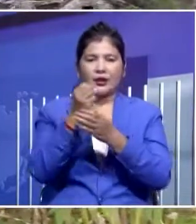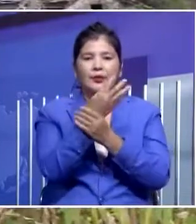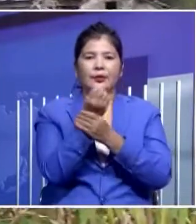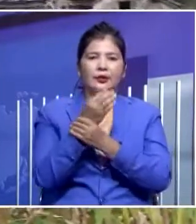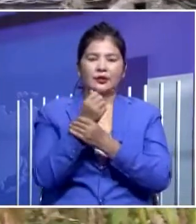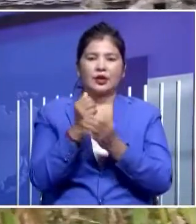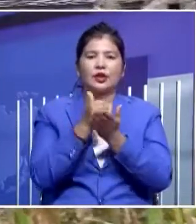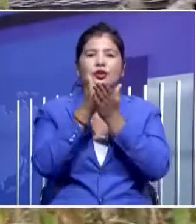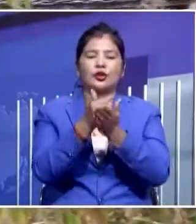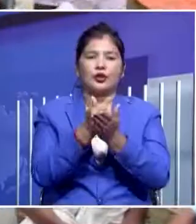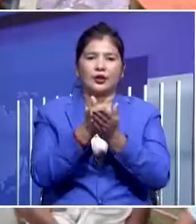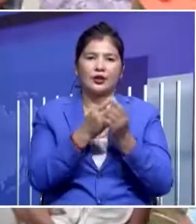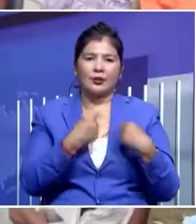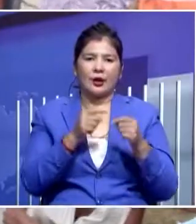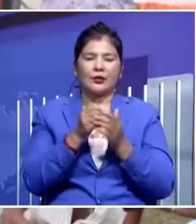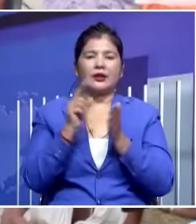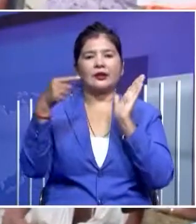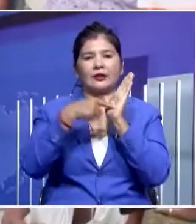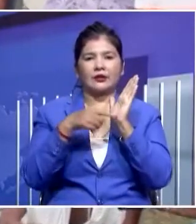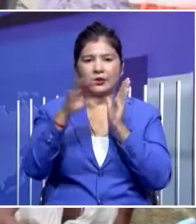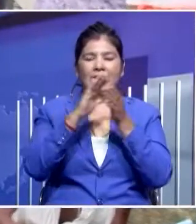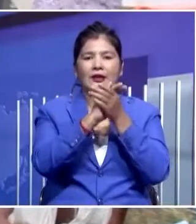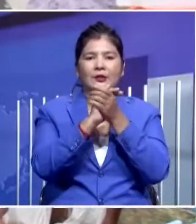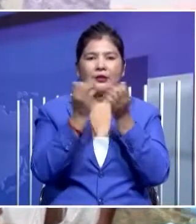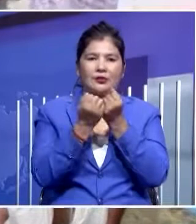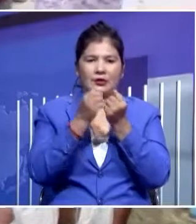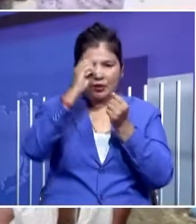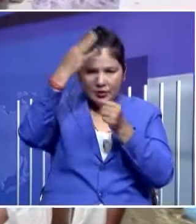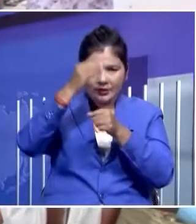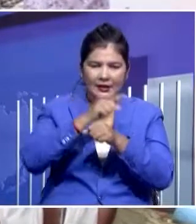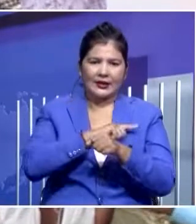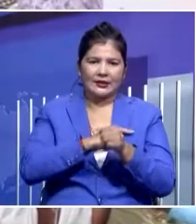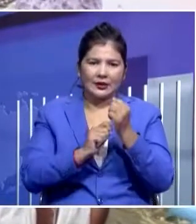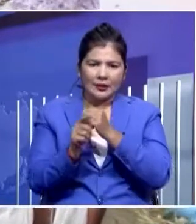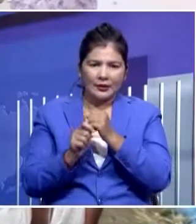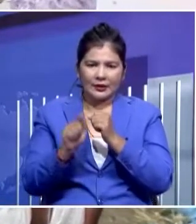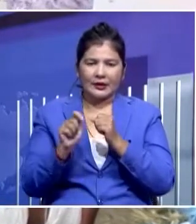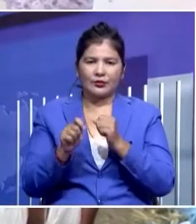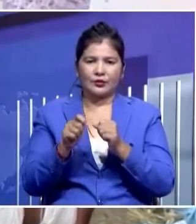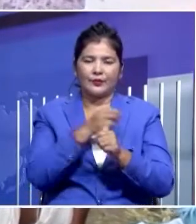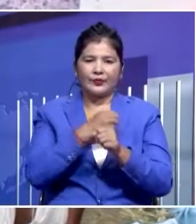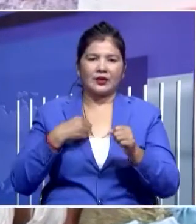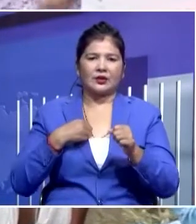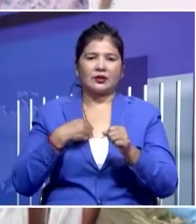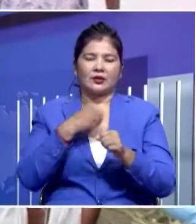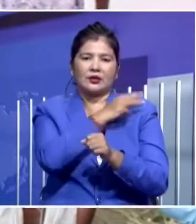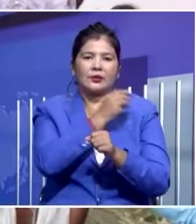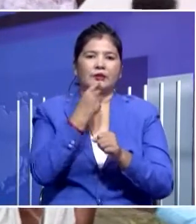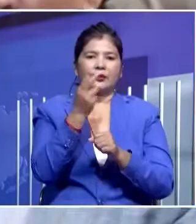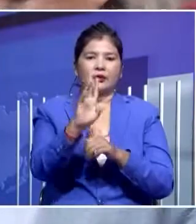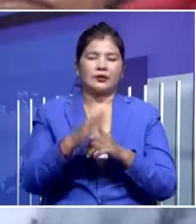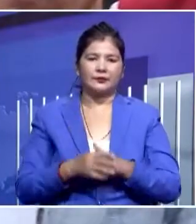अर्कालाई सहयोगी भावना देखाउँदै सबैले हातेमालो गर्नुपर्ने सुदूरपश्चिम प्रदेशका आन्तरिक मामिला तथा कानुन मन्त्री डाक्टर रणबहादुर रावलले